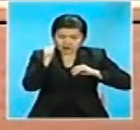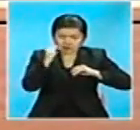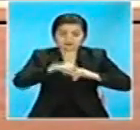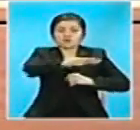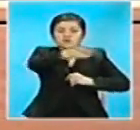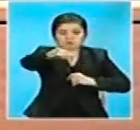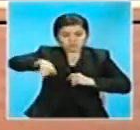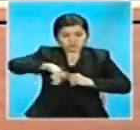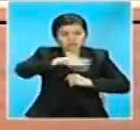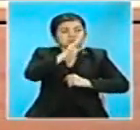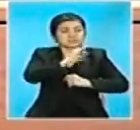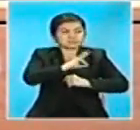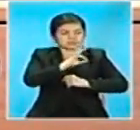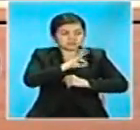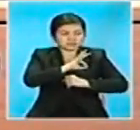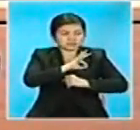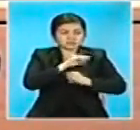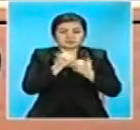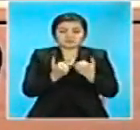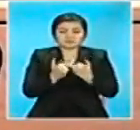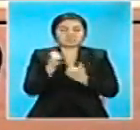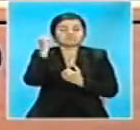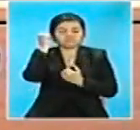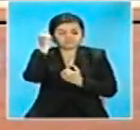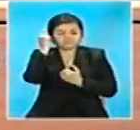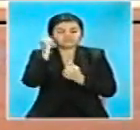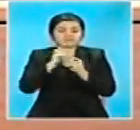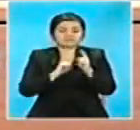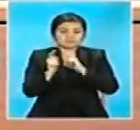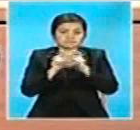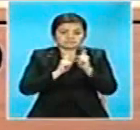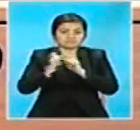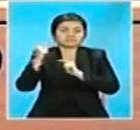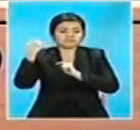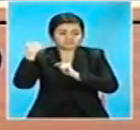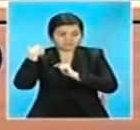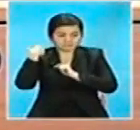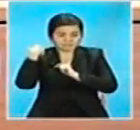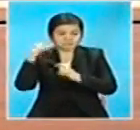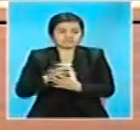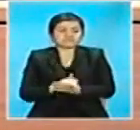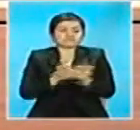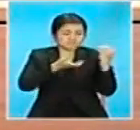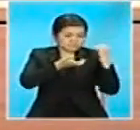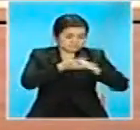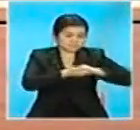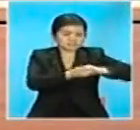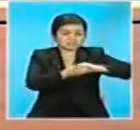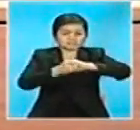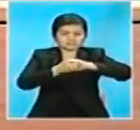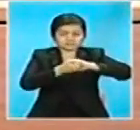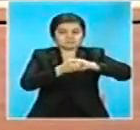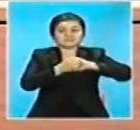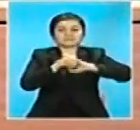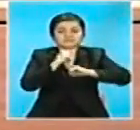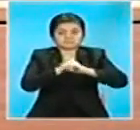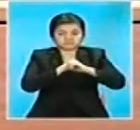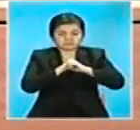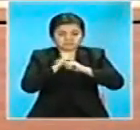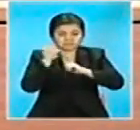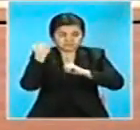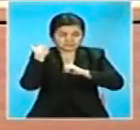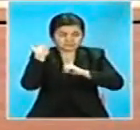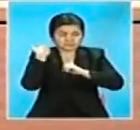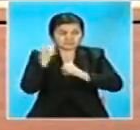านสมาชิกคงนะครับได้ทำความเข้าใจกันนะครับว่าเราคงต้องร่วมไม้ร่วมมือกันเพื่อที่จ